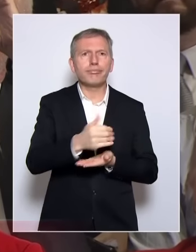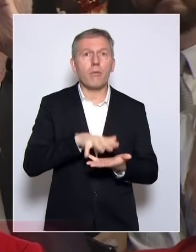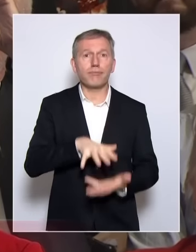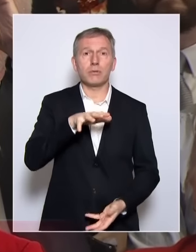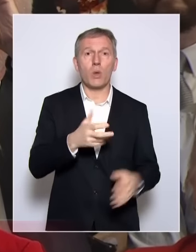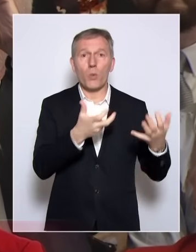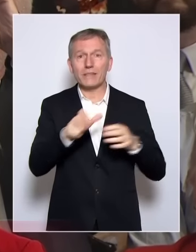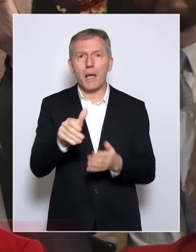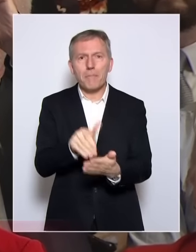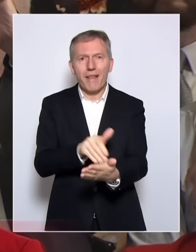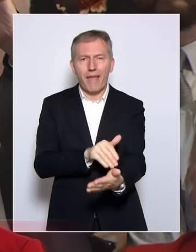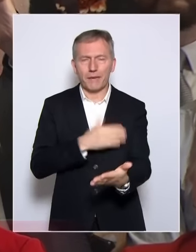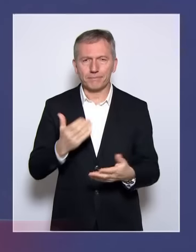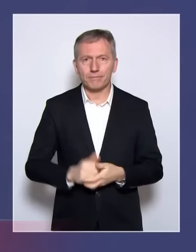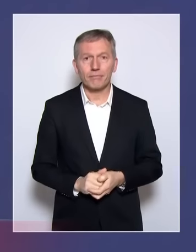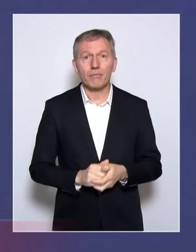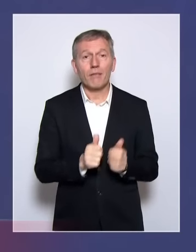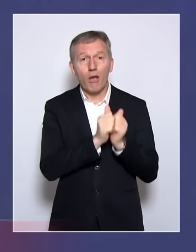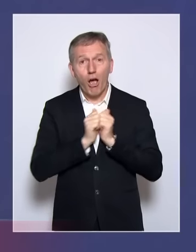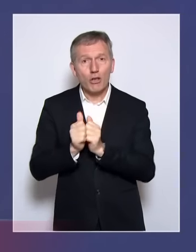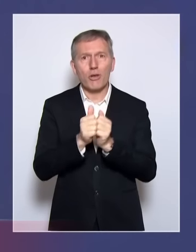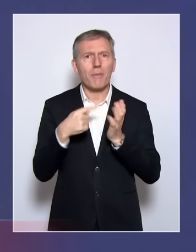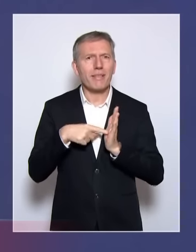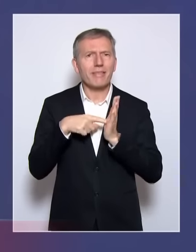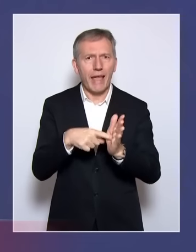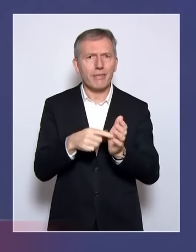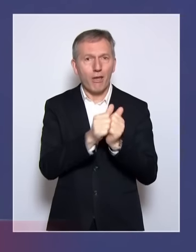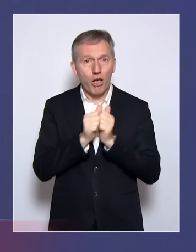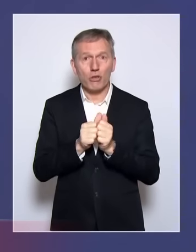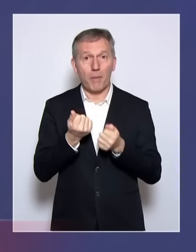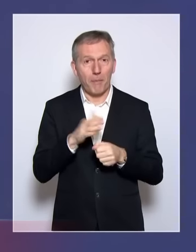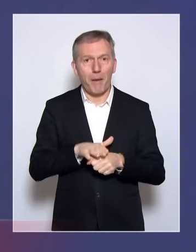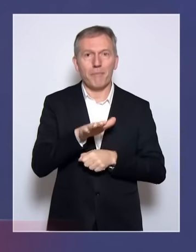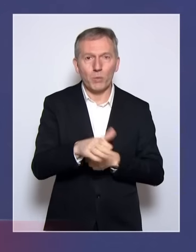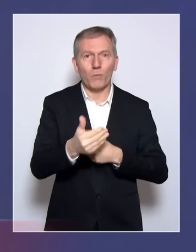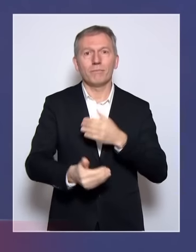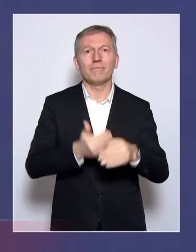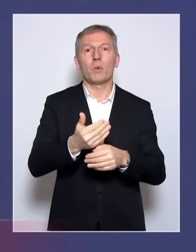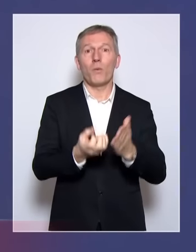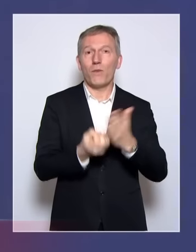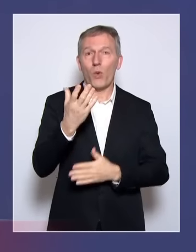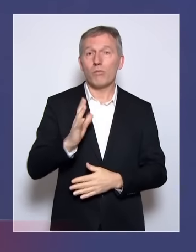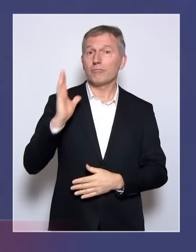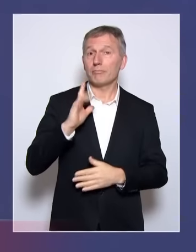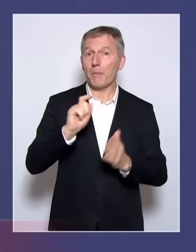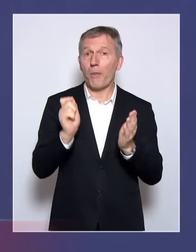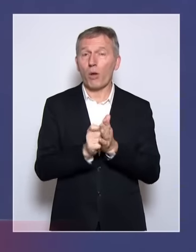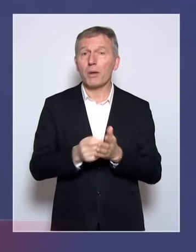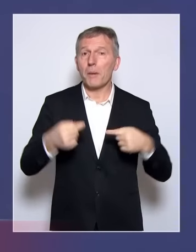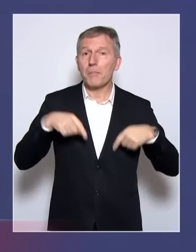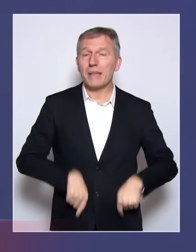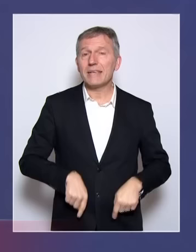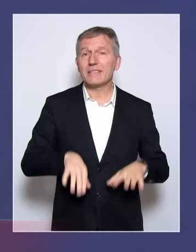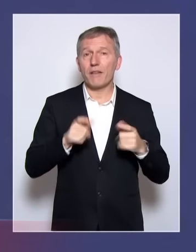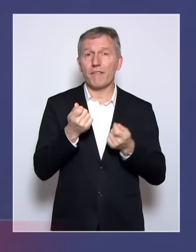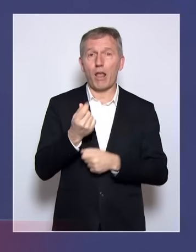Ce pas franchi de l'endettement commun, par lui-même, a été ce que, à l'époque, le ministre des Finances,